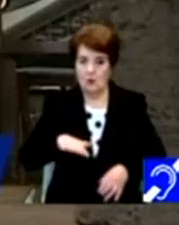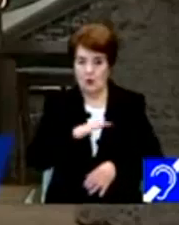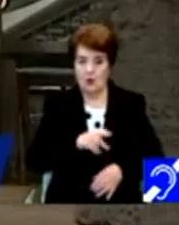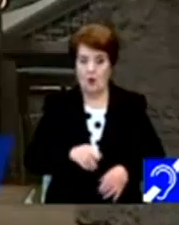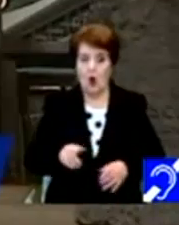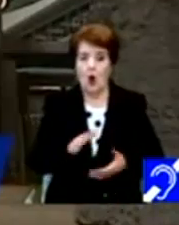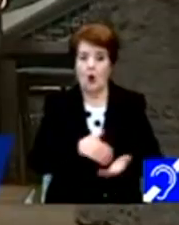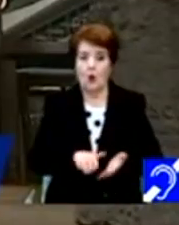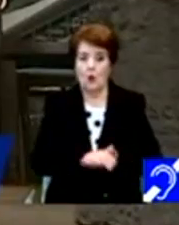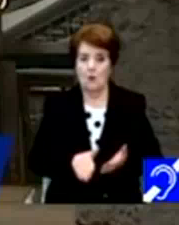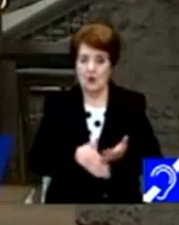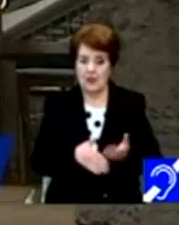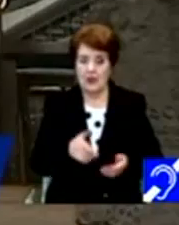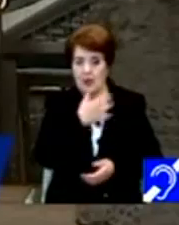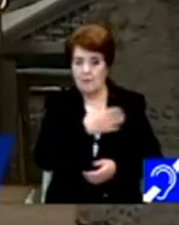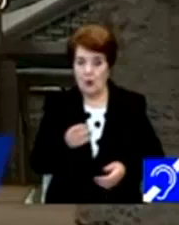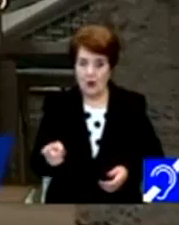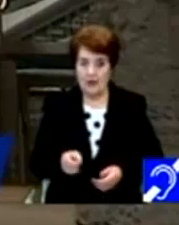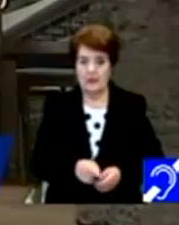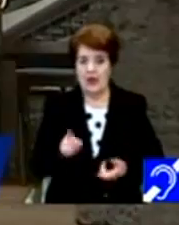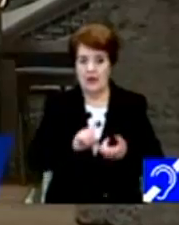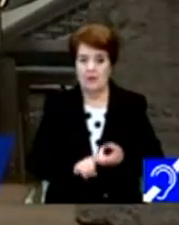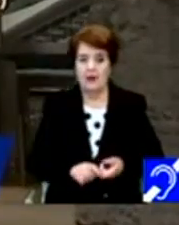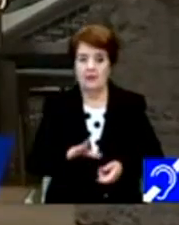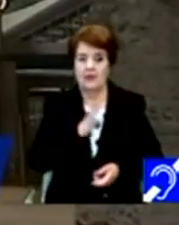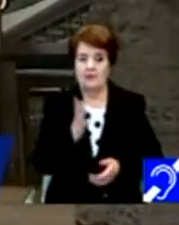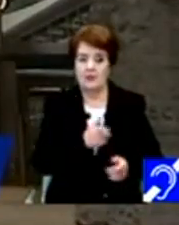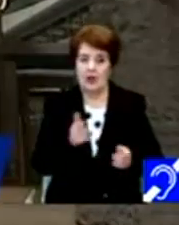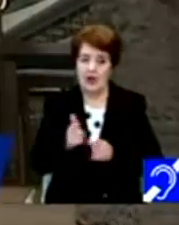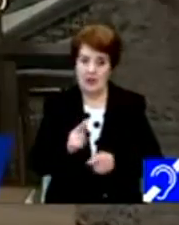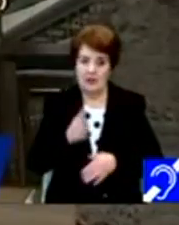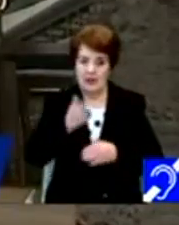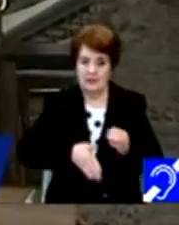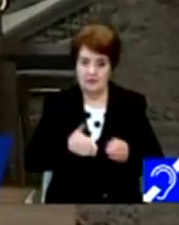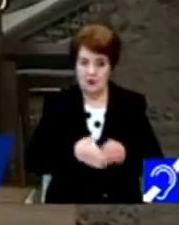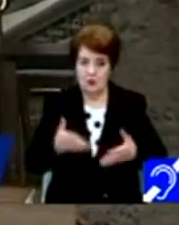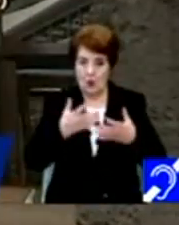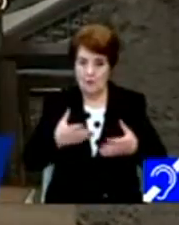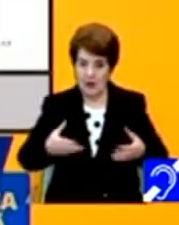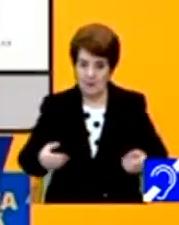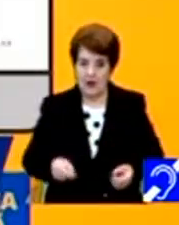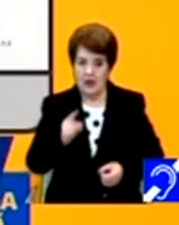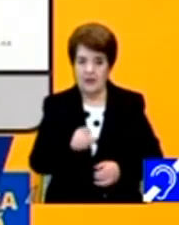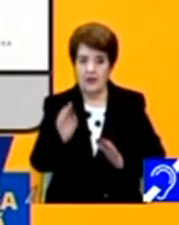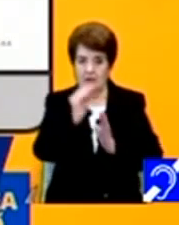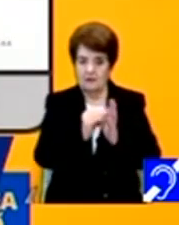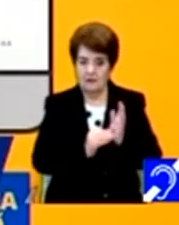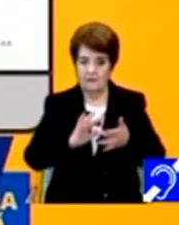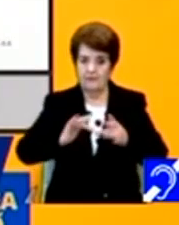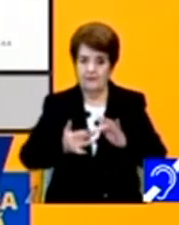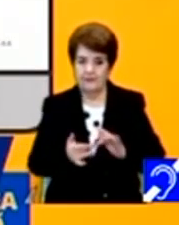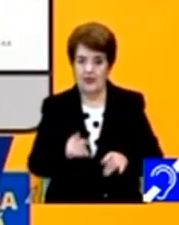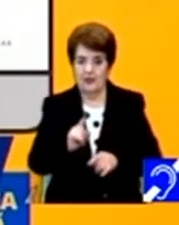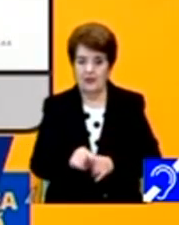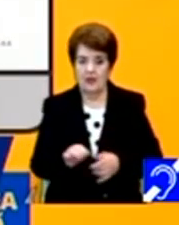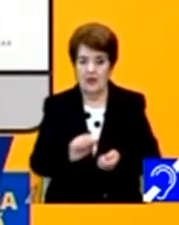blocului comunitar în perioada pandemiei. Adeverințele ar urma să fie gata până la sfârșitul primăverii. Ele vor fi emise în format digital sau pe